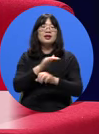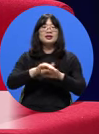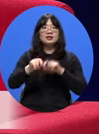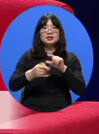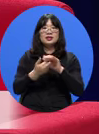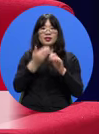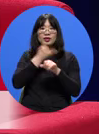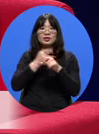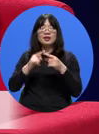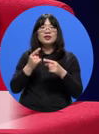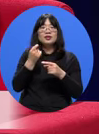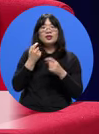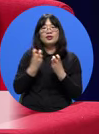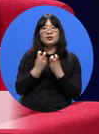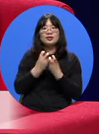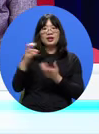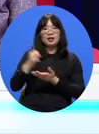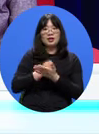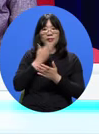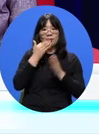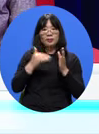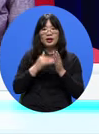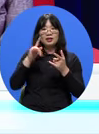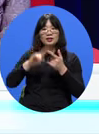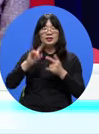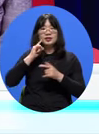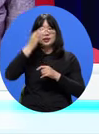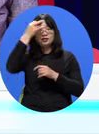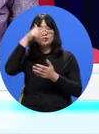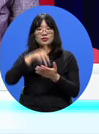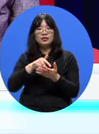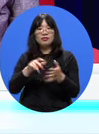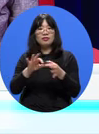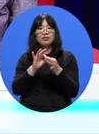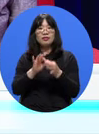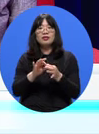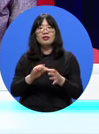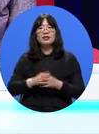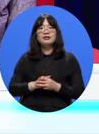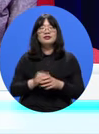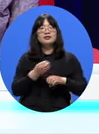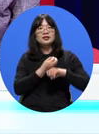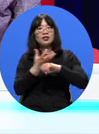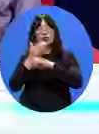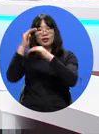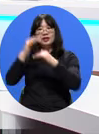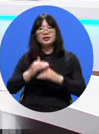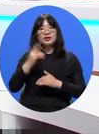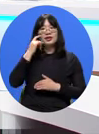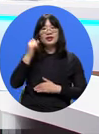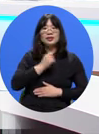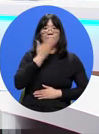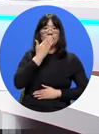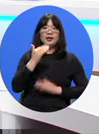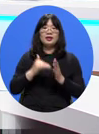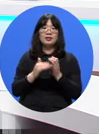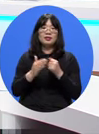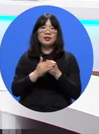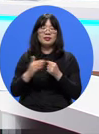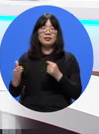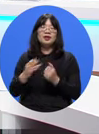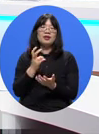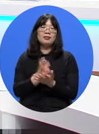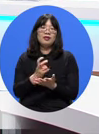실현할 수 있는 최소한의 수단이 되기도 하고 또 그것을 예술적인 요소를 통해서 전달하는 과정이라고 생각할 수 있습니다. 이렇게